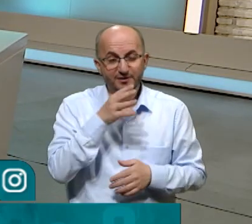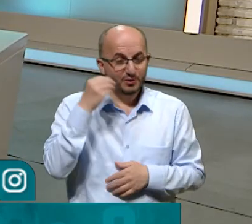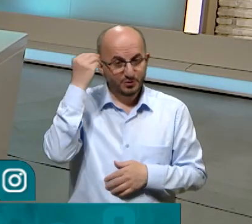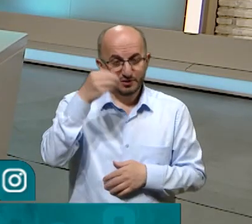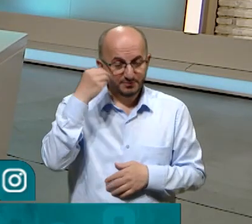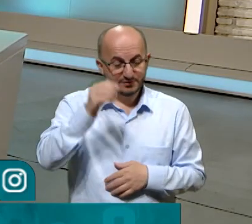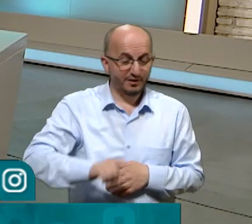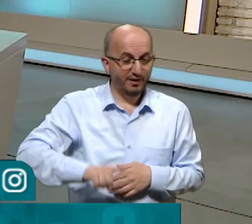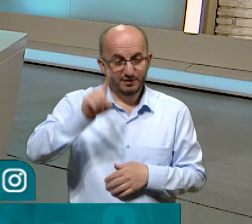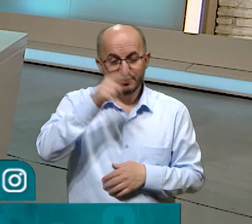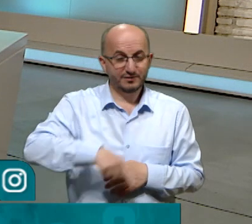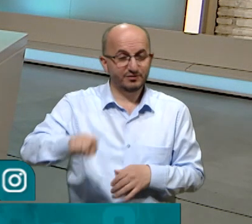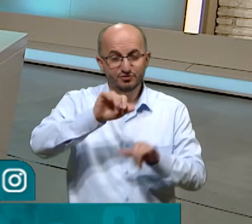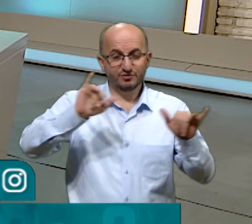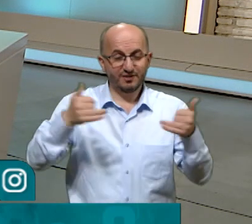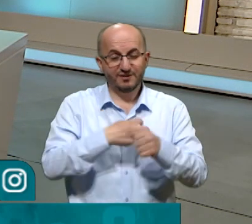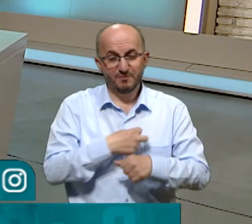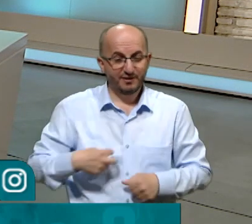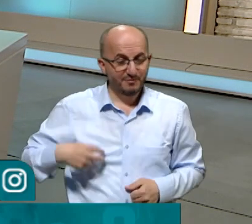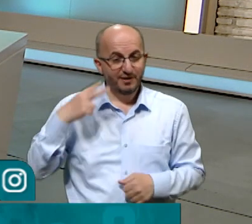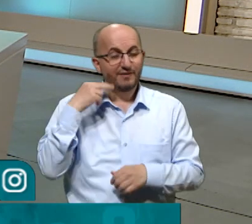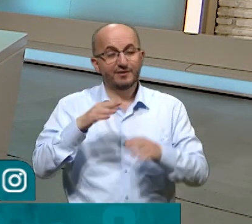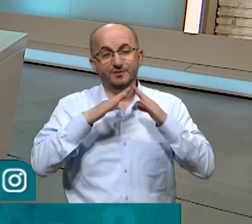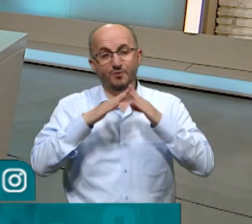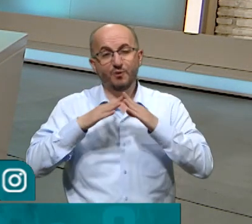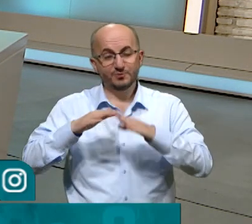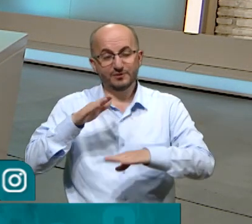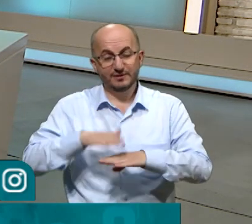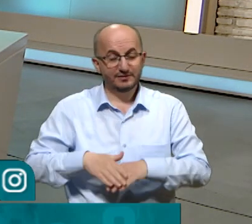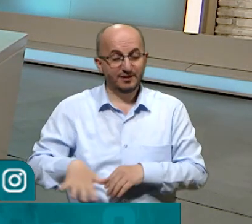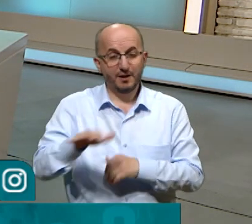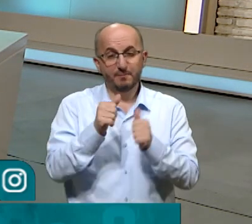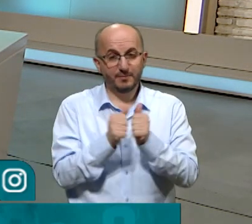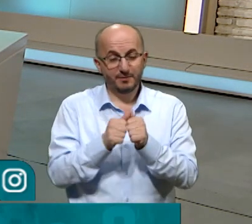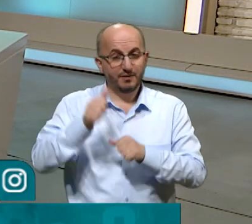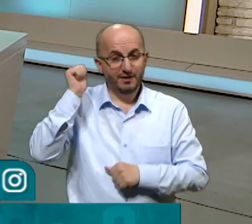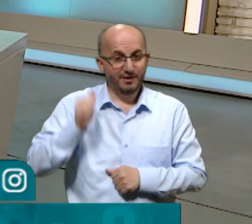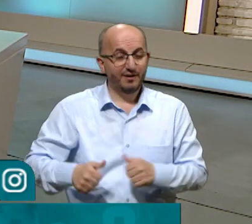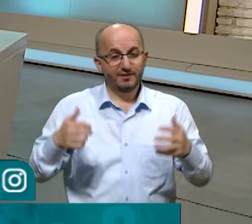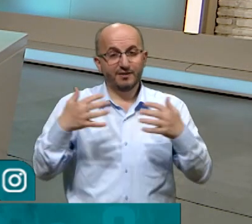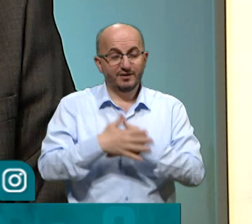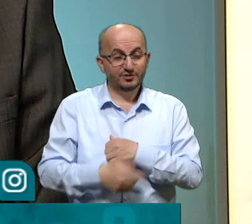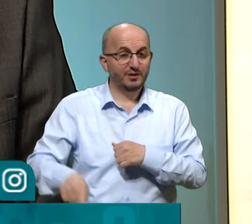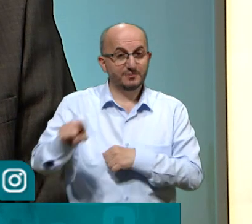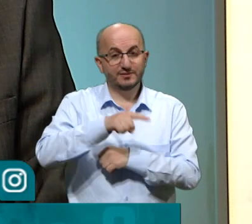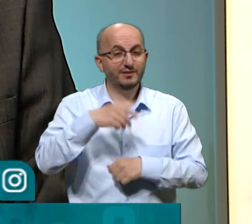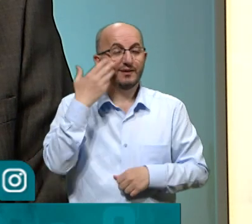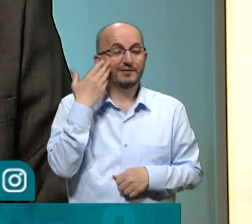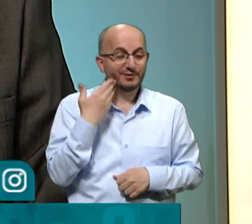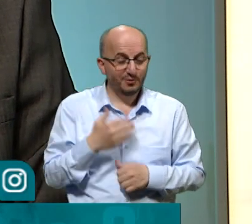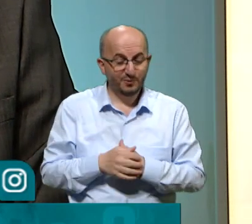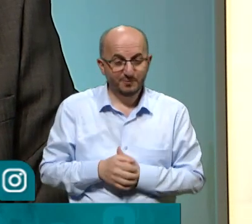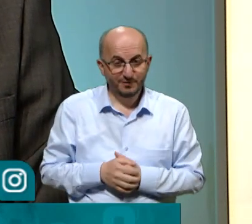Allah sizi Cennetten Peygamberimize komşu sünnet beraber akşam sizi çok dinliyorum